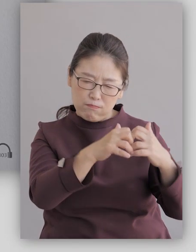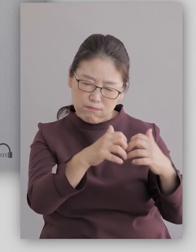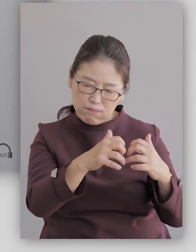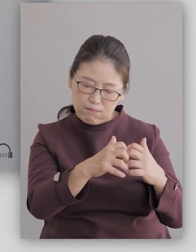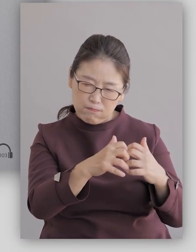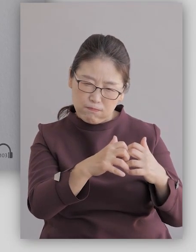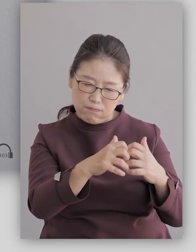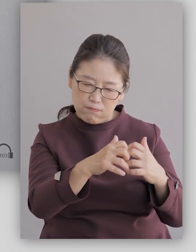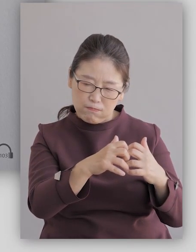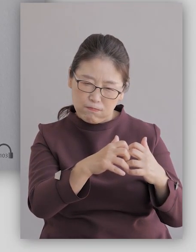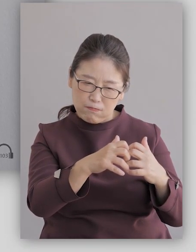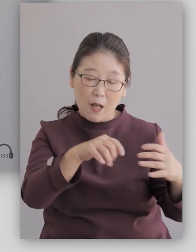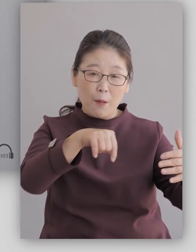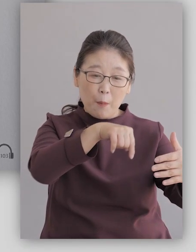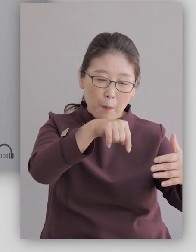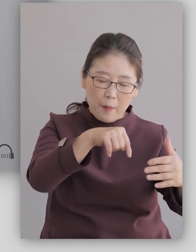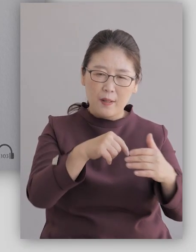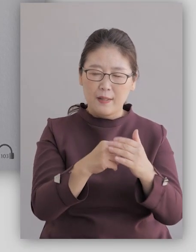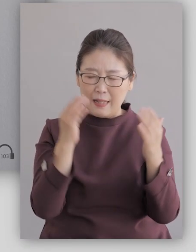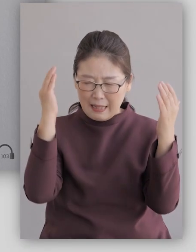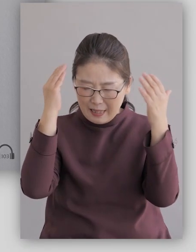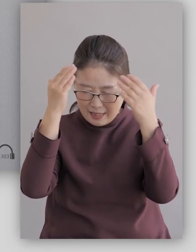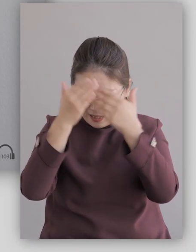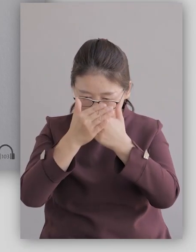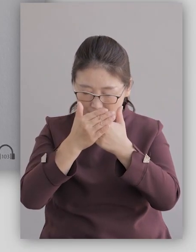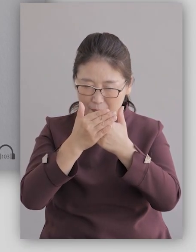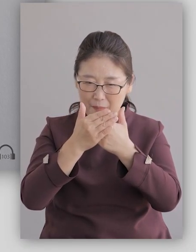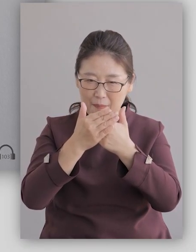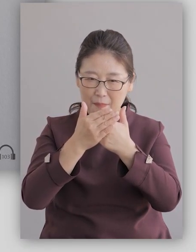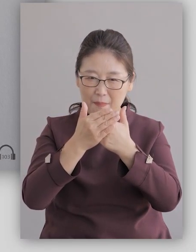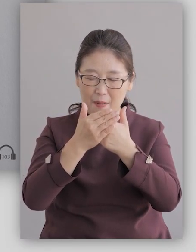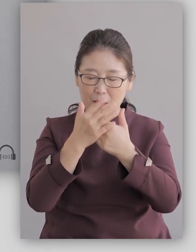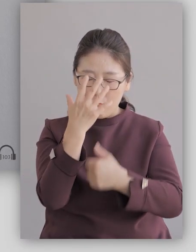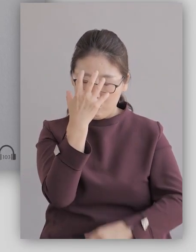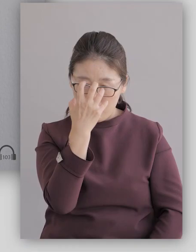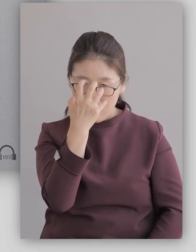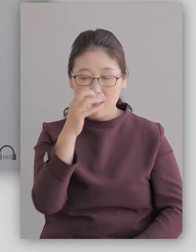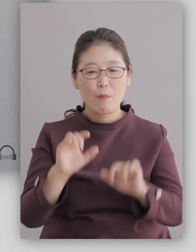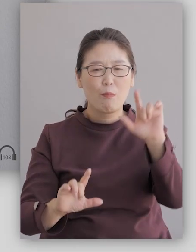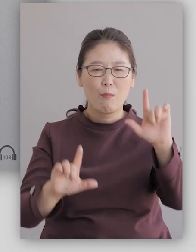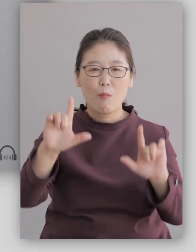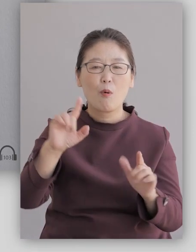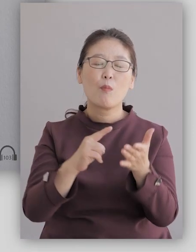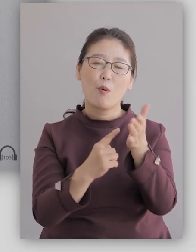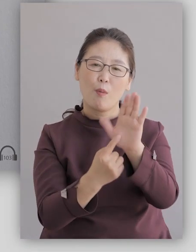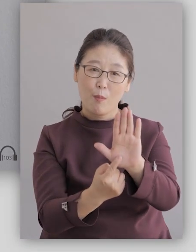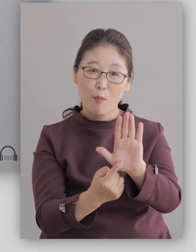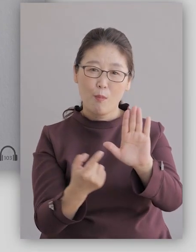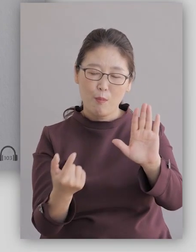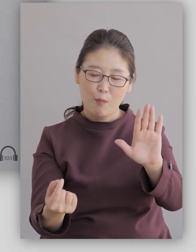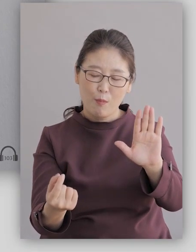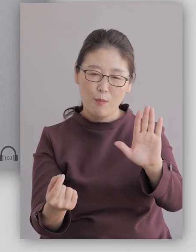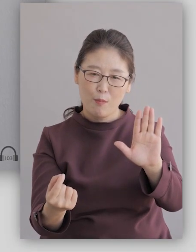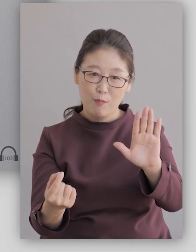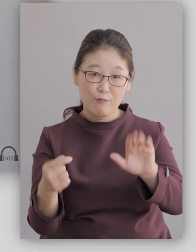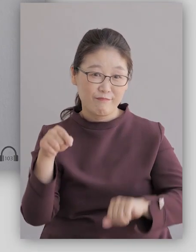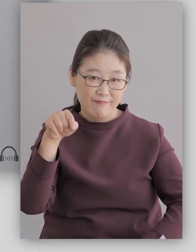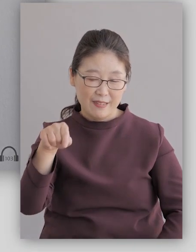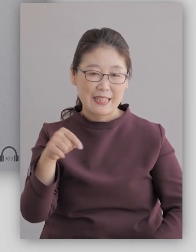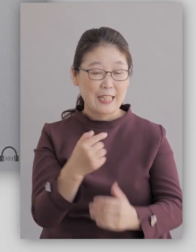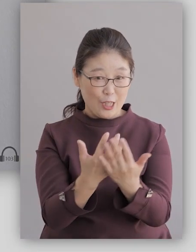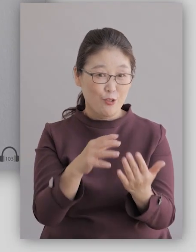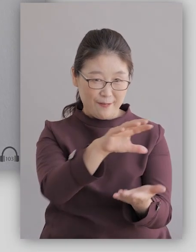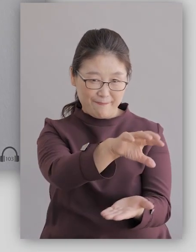수 없게 검게 물들인 이런 부분을 표현한 것이라고 해석이 되어서 이